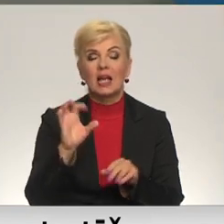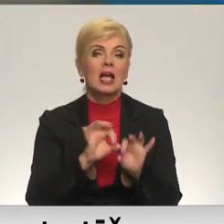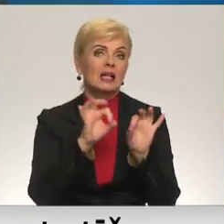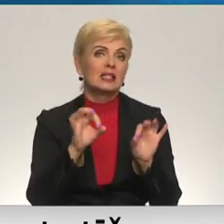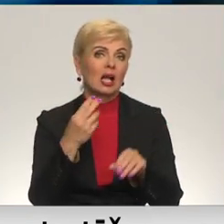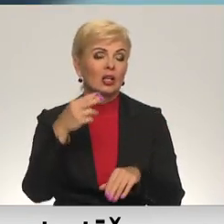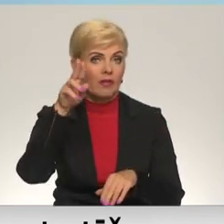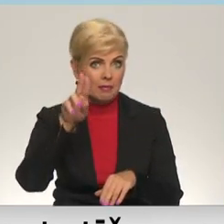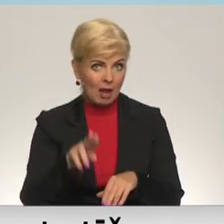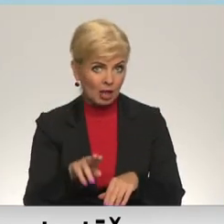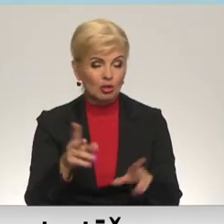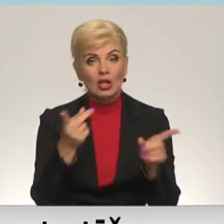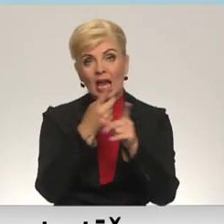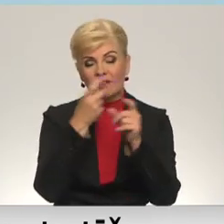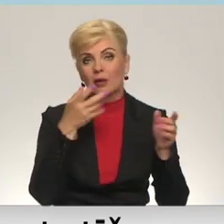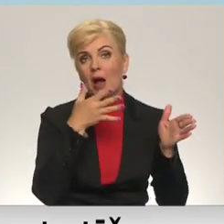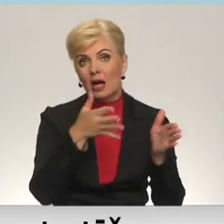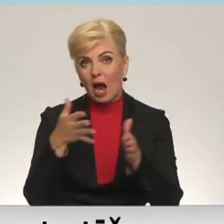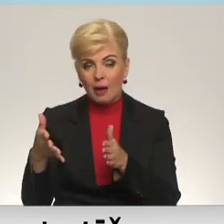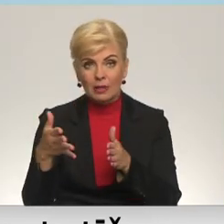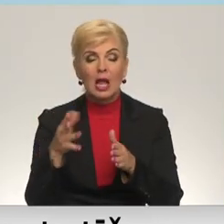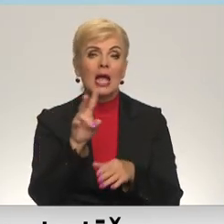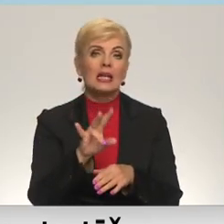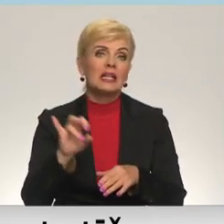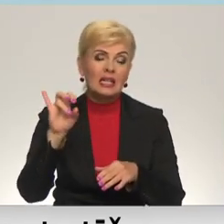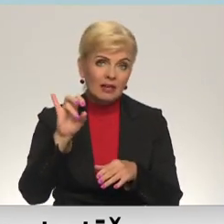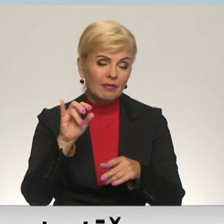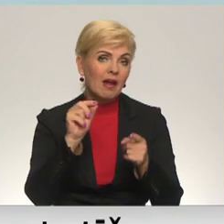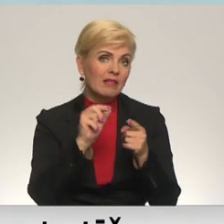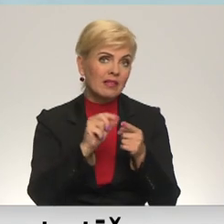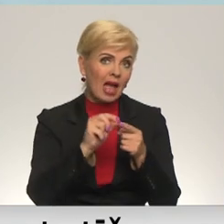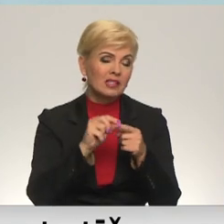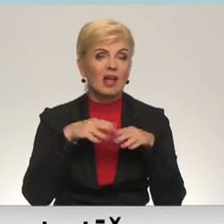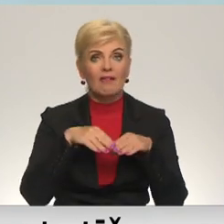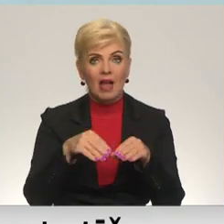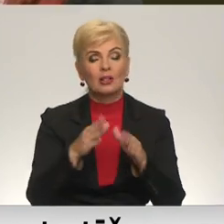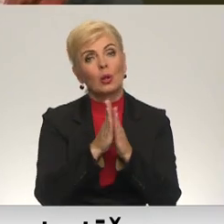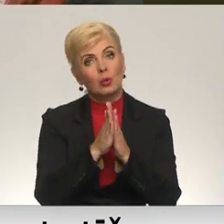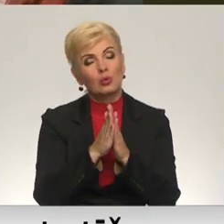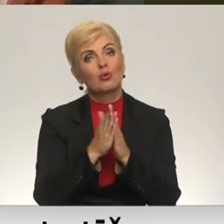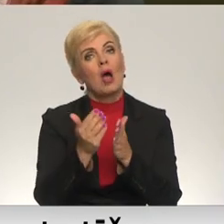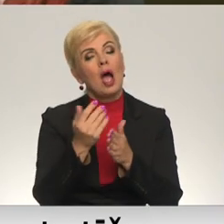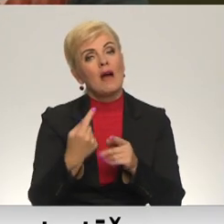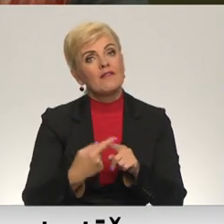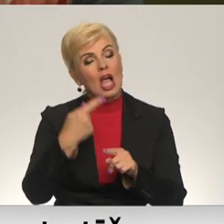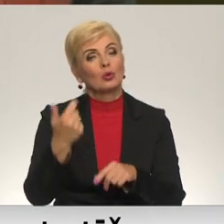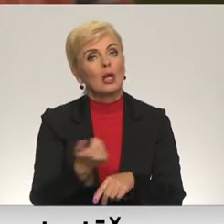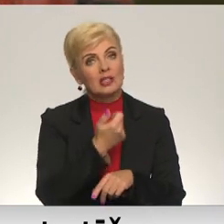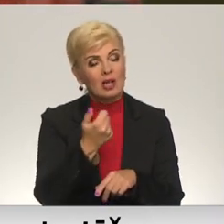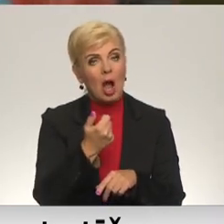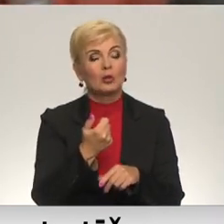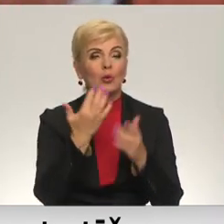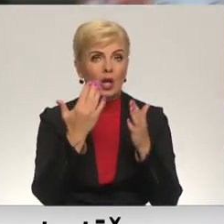divus mēnešus ilgu informēšanas kampaņu par HIV testa veikšanu, aicinot to veikt vismaz reizi gadā. Testa rezultāts ir gatavs